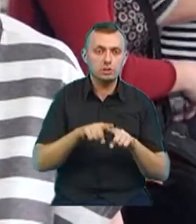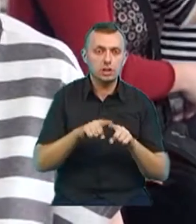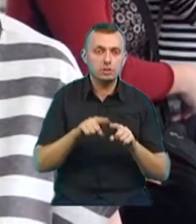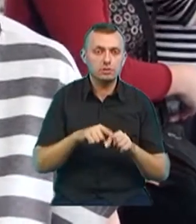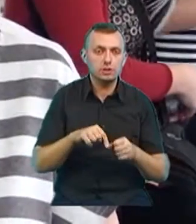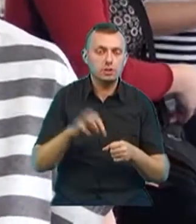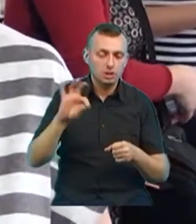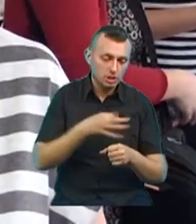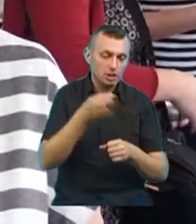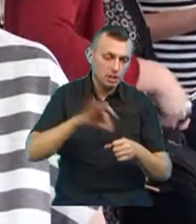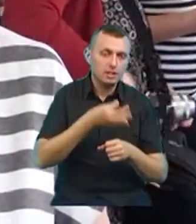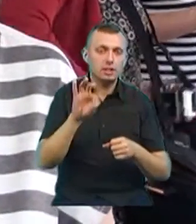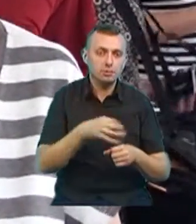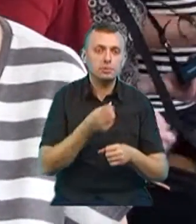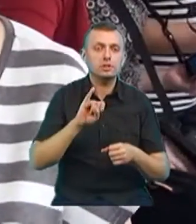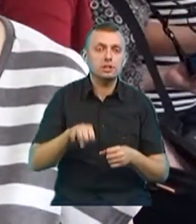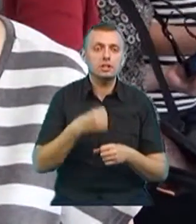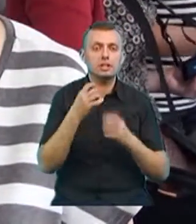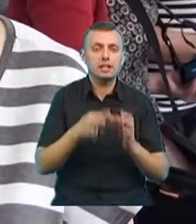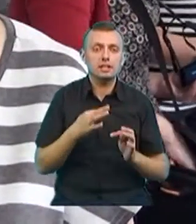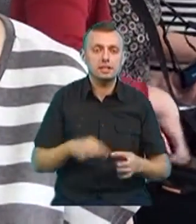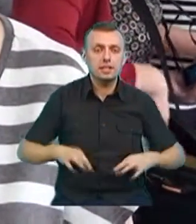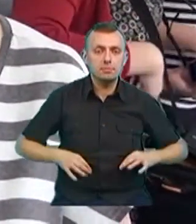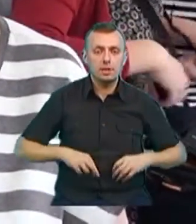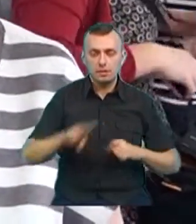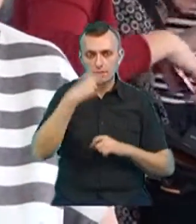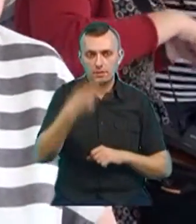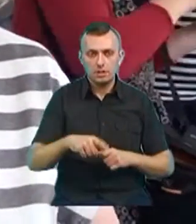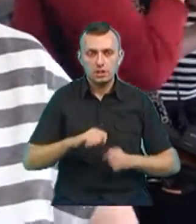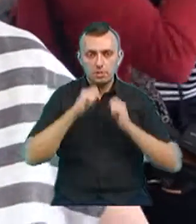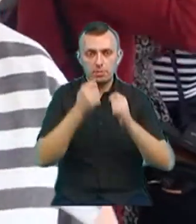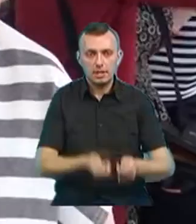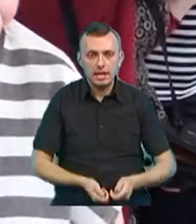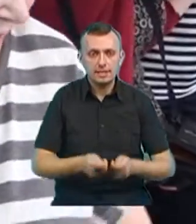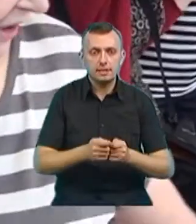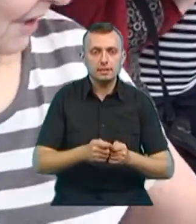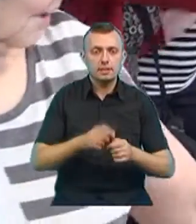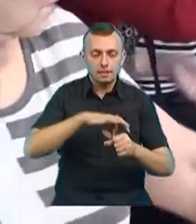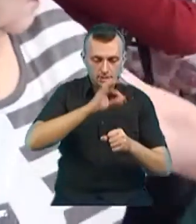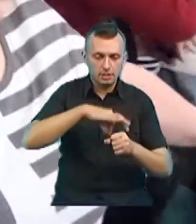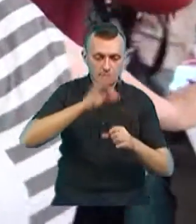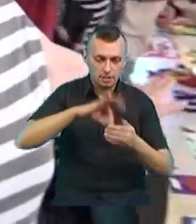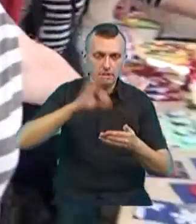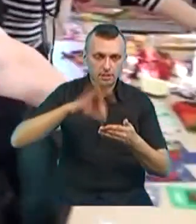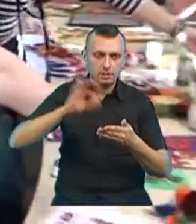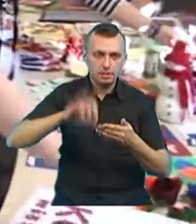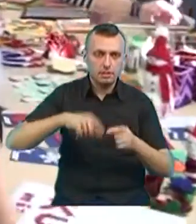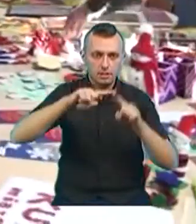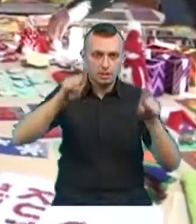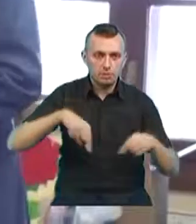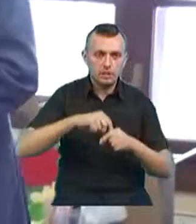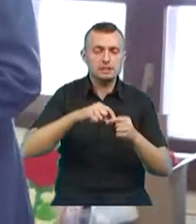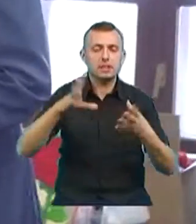osoby chętne, które chciały poznać i folklor kutnowski, ale też i takie robótki, jak tutaj Państwo